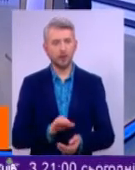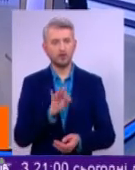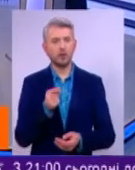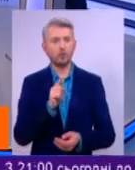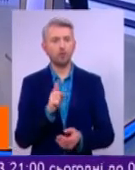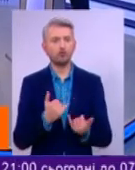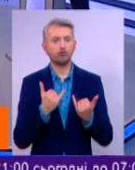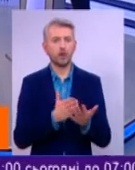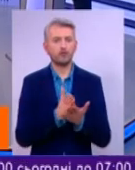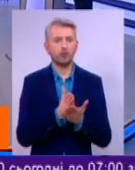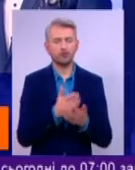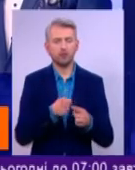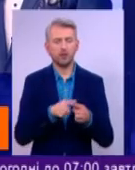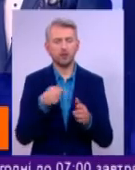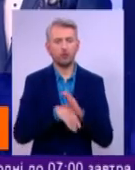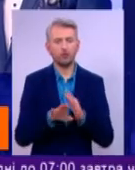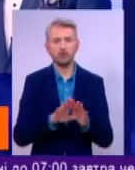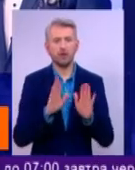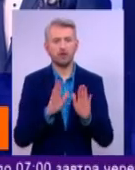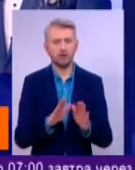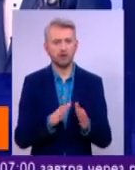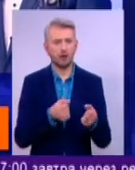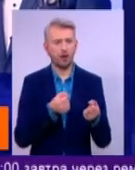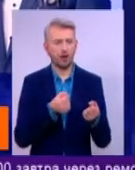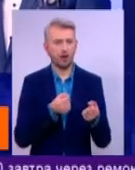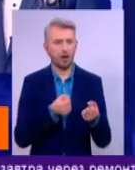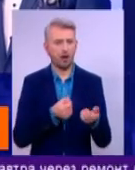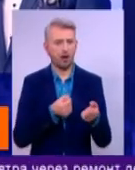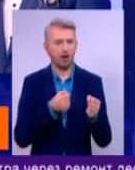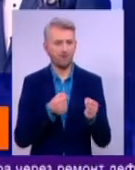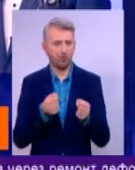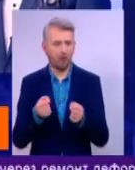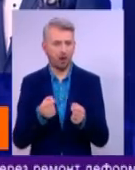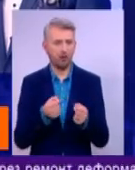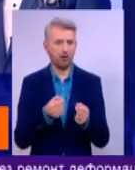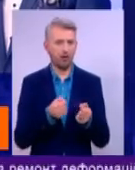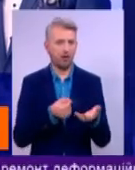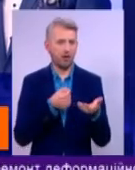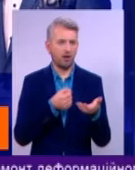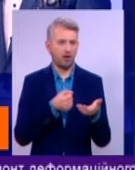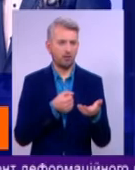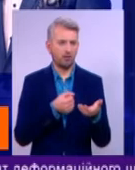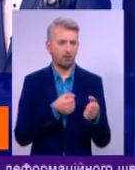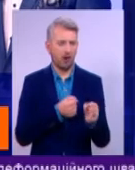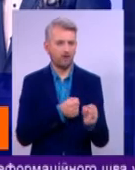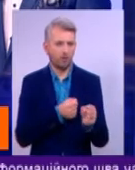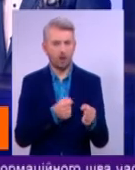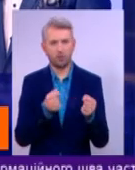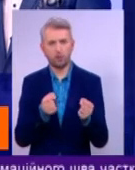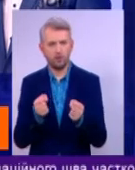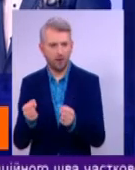сучасна служба – це не означає тільки автомат, кулемет, це дуже важливо. У нас в першу чергу йдуть